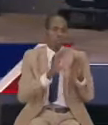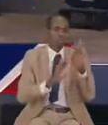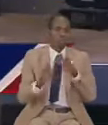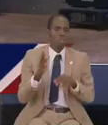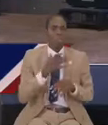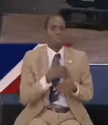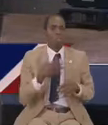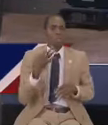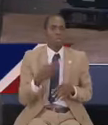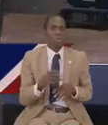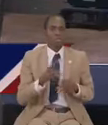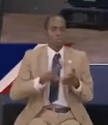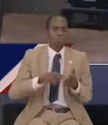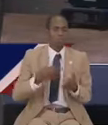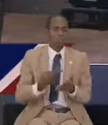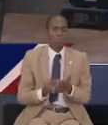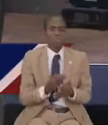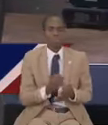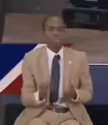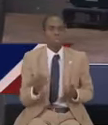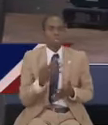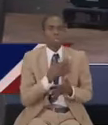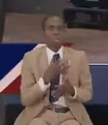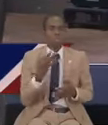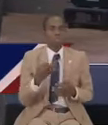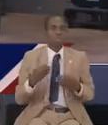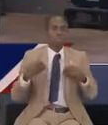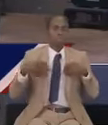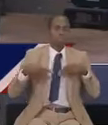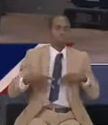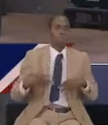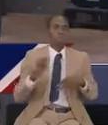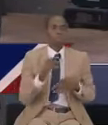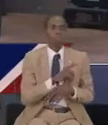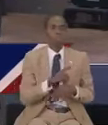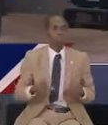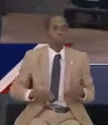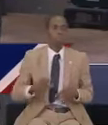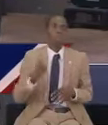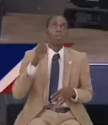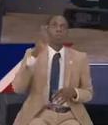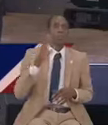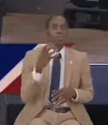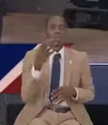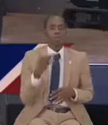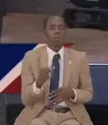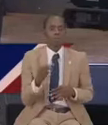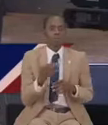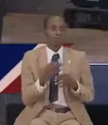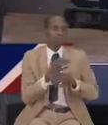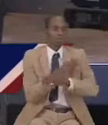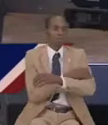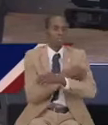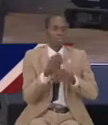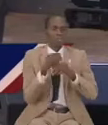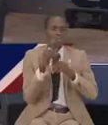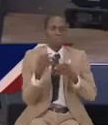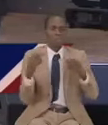saillie 22 5 car c'est un jour de problème d'écrasement et de confusion